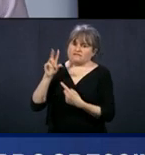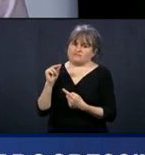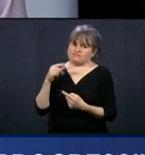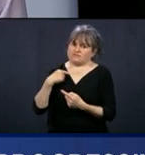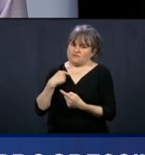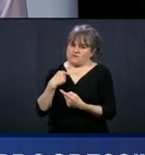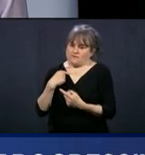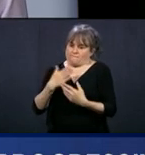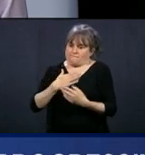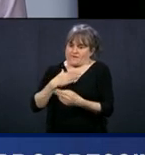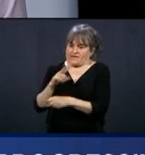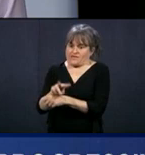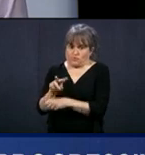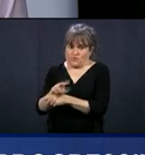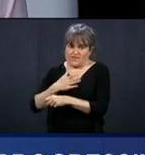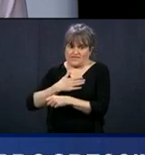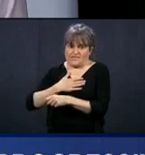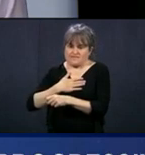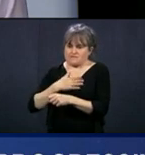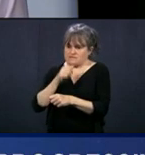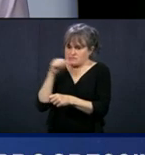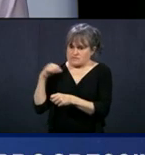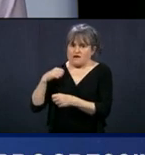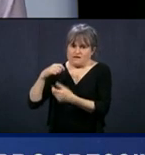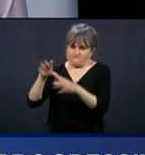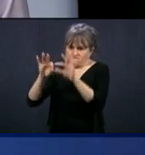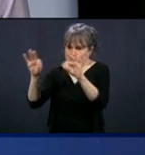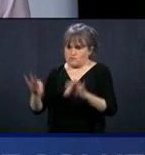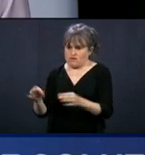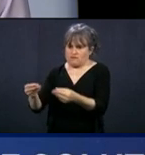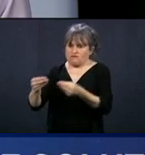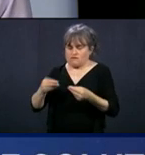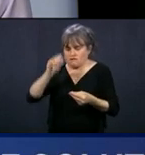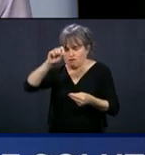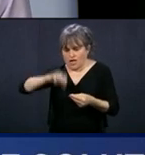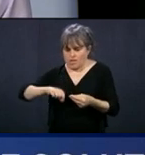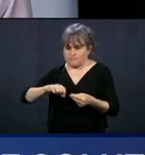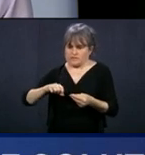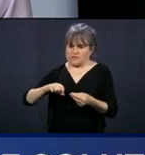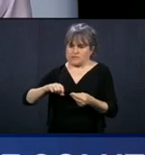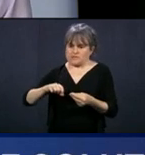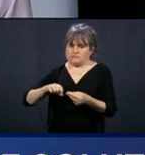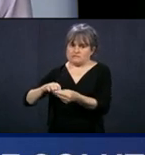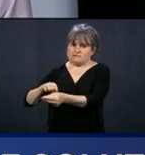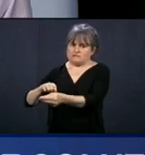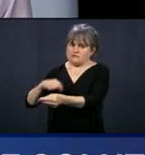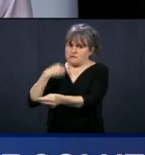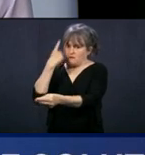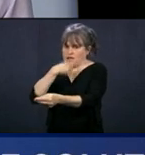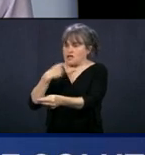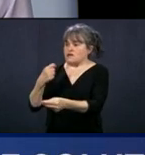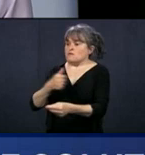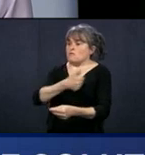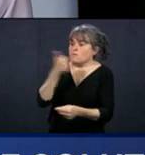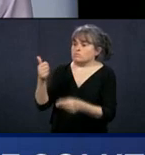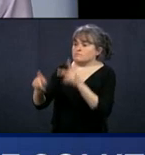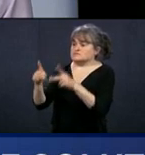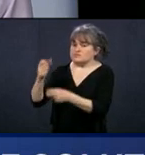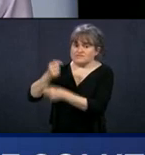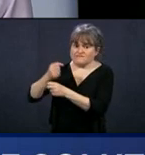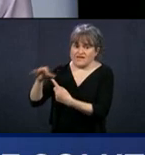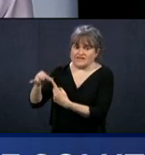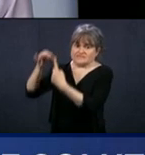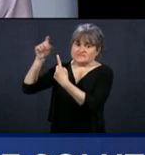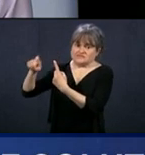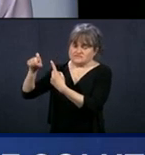garderie, parce que j'ai rempli hier justement le formulaire de ma propre garderie dans ma vraie vie. Et donc, je ne pense pas être éligible à une place de toute façon dans les